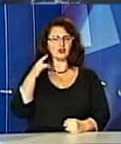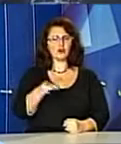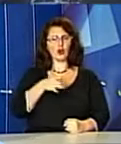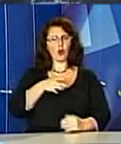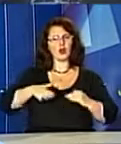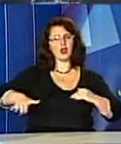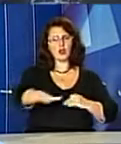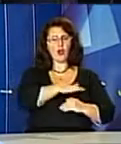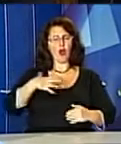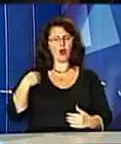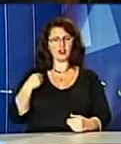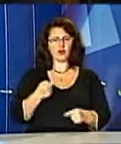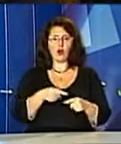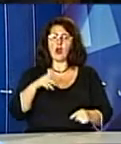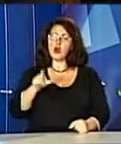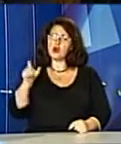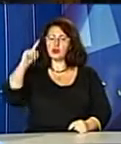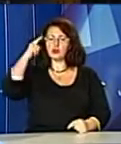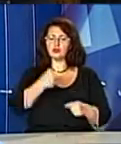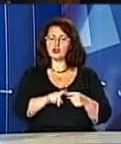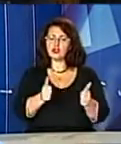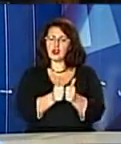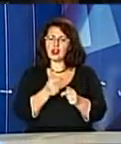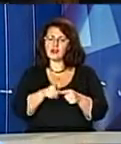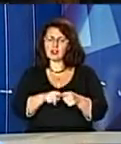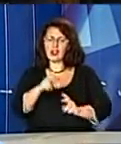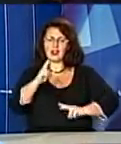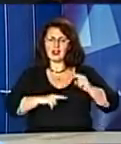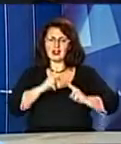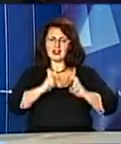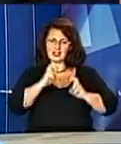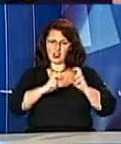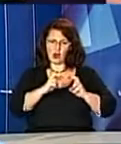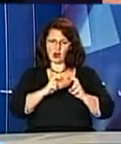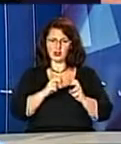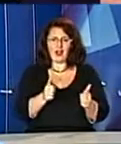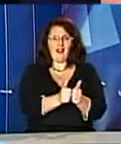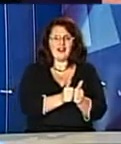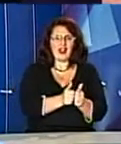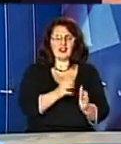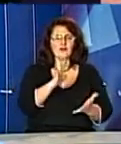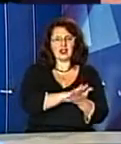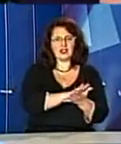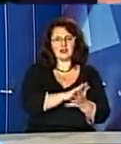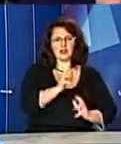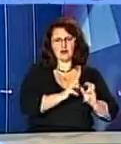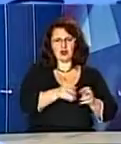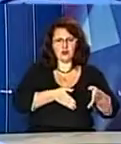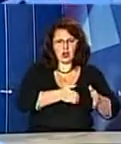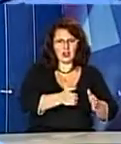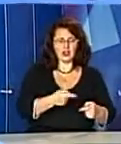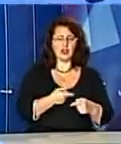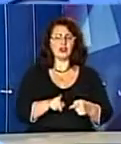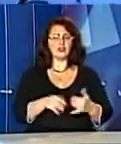Мешканці вважають, що на цій ділянці поруч із сміттєпереробною лінією збудують завод. Сьогодні пікетувальники на